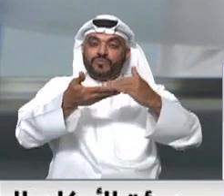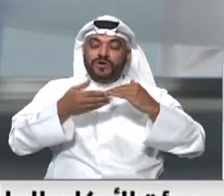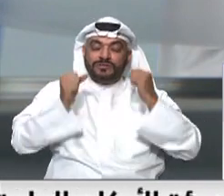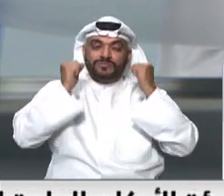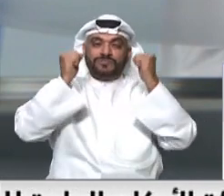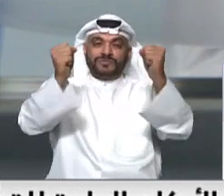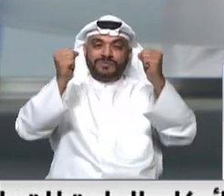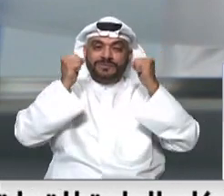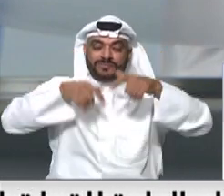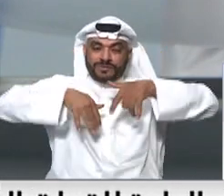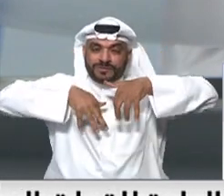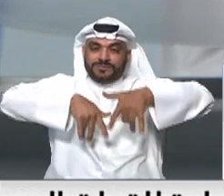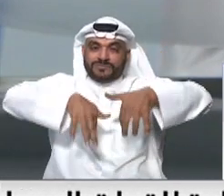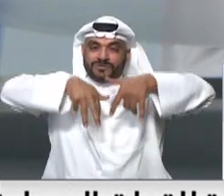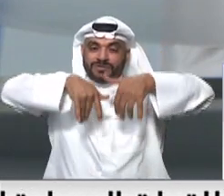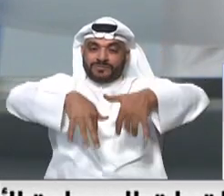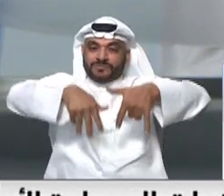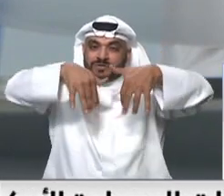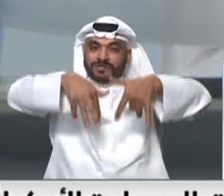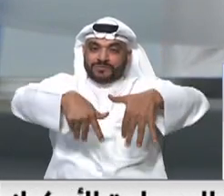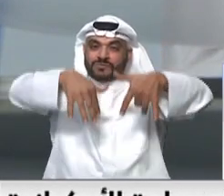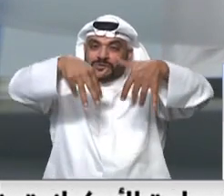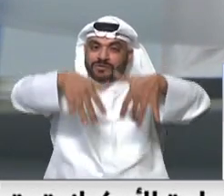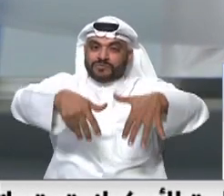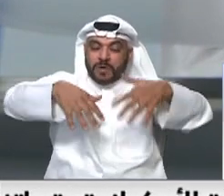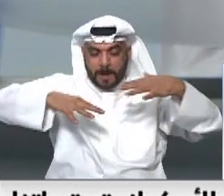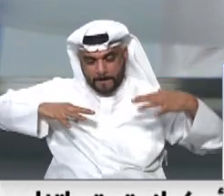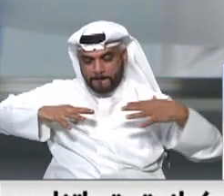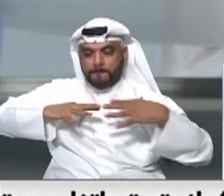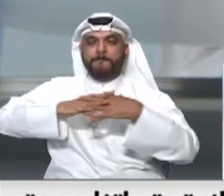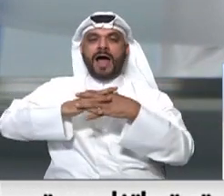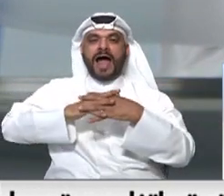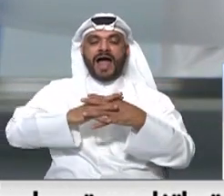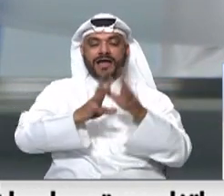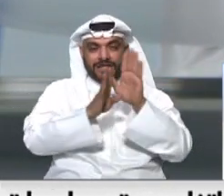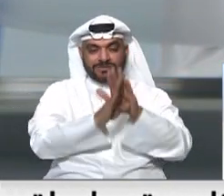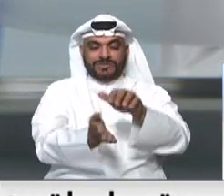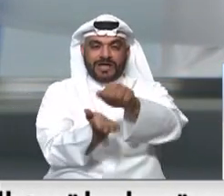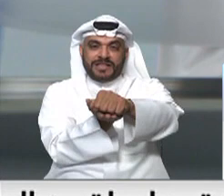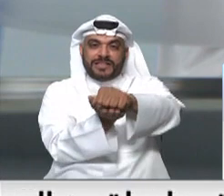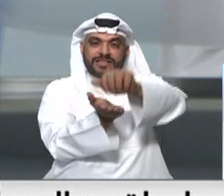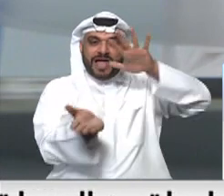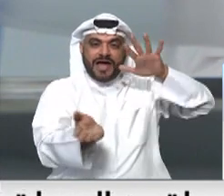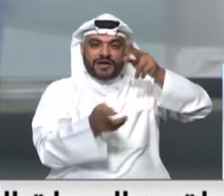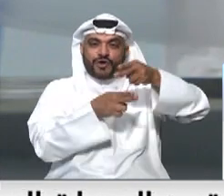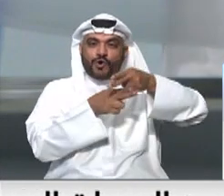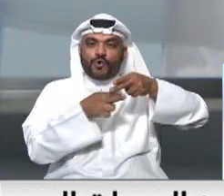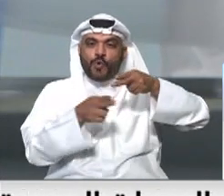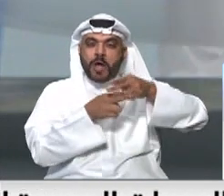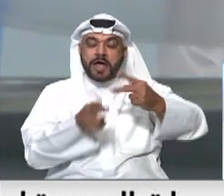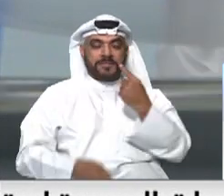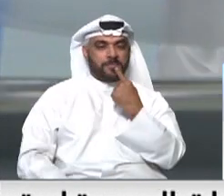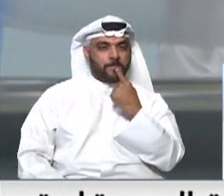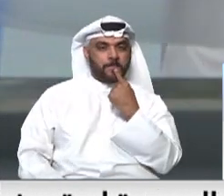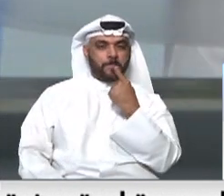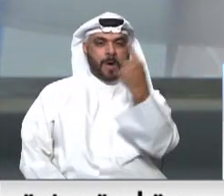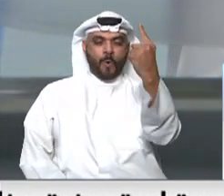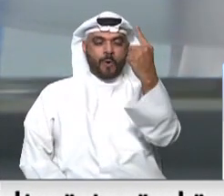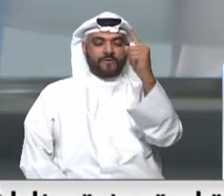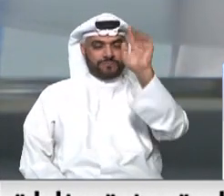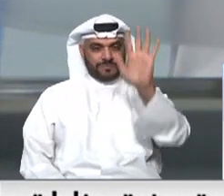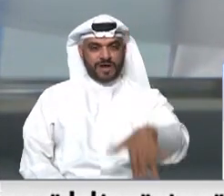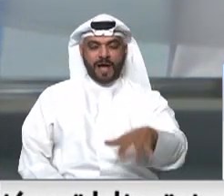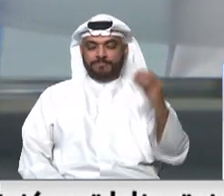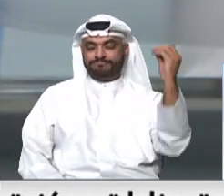شوارع العاصمة لندن معبرة عن كامل التضامن والتأييد لتحرير الكويت، فكان موقفا حازما